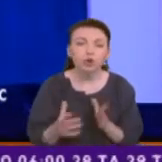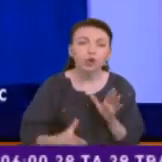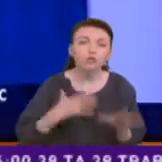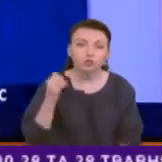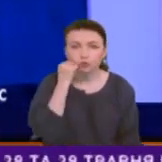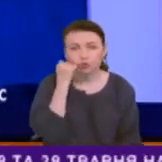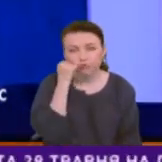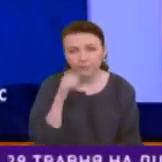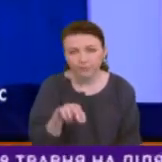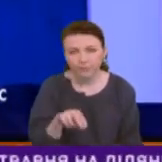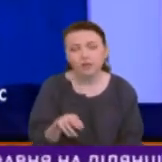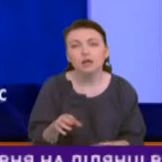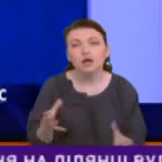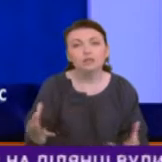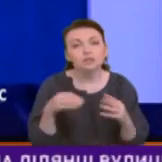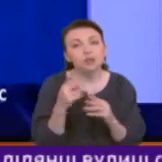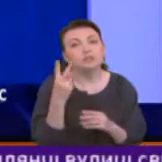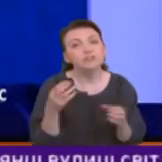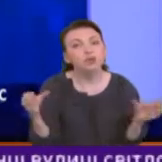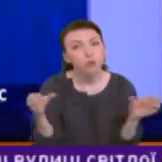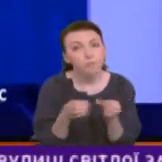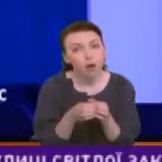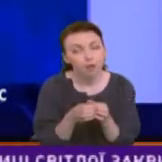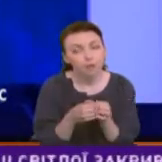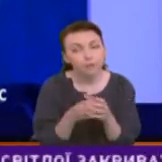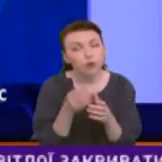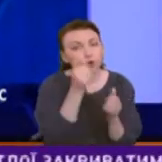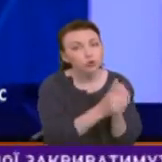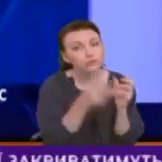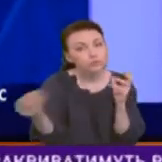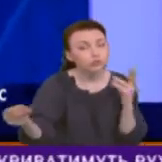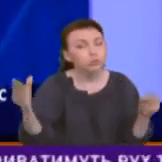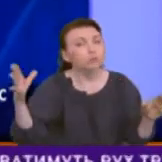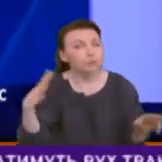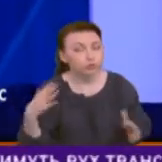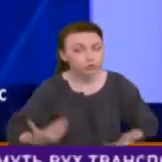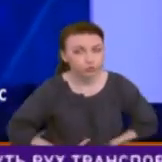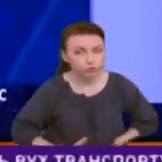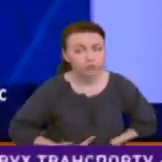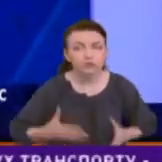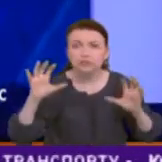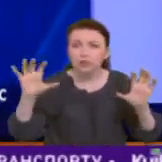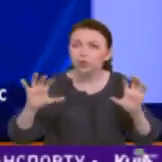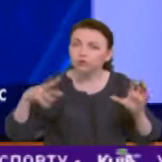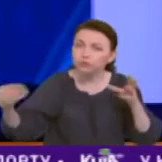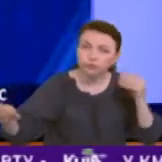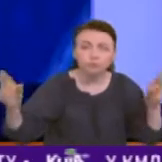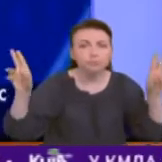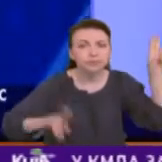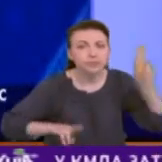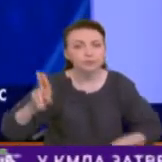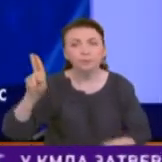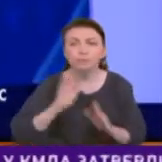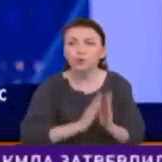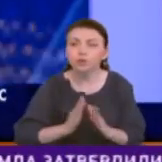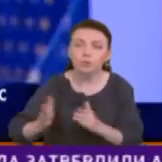Московський патріархат. З'єдналися дві громади. Кожна жила за своїм власним законом, принципом, порядками. Ну,